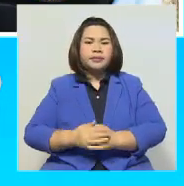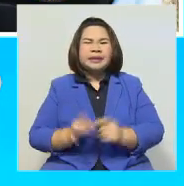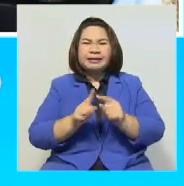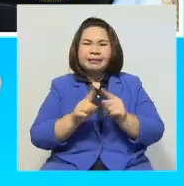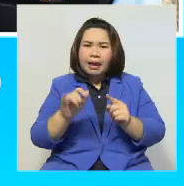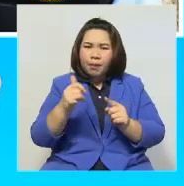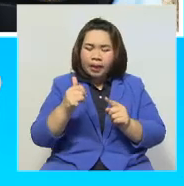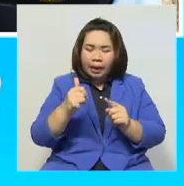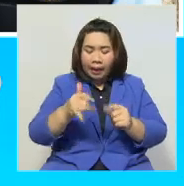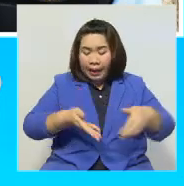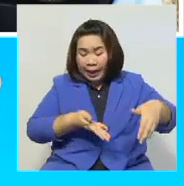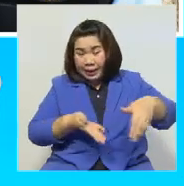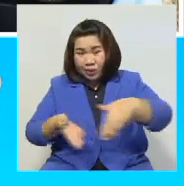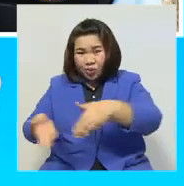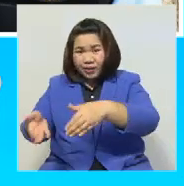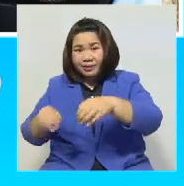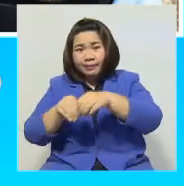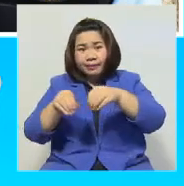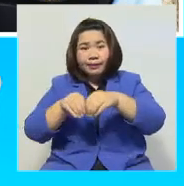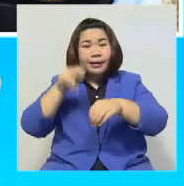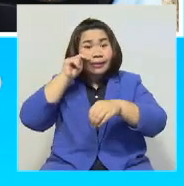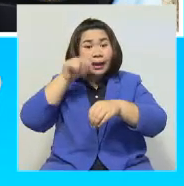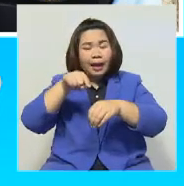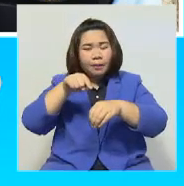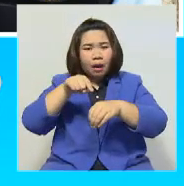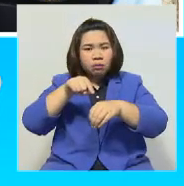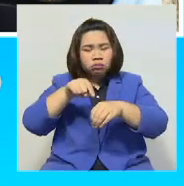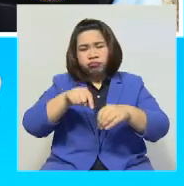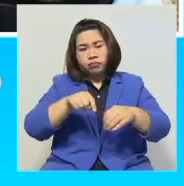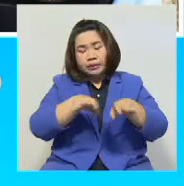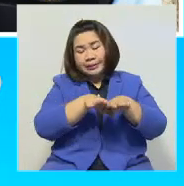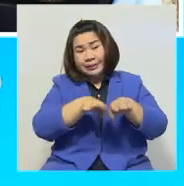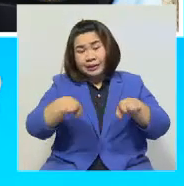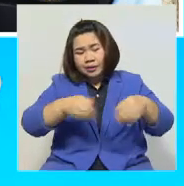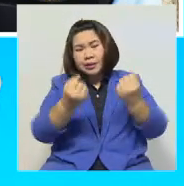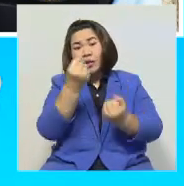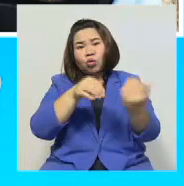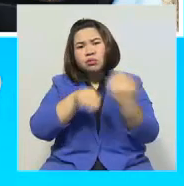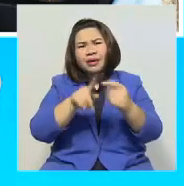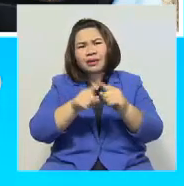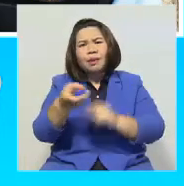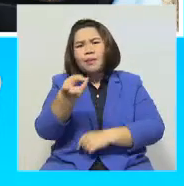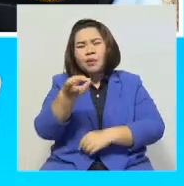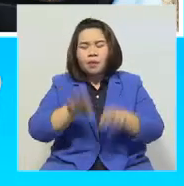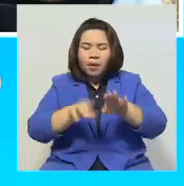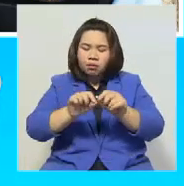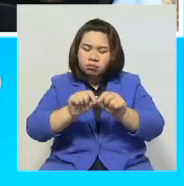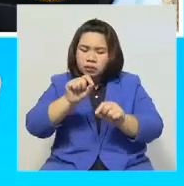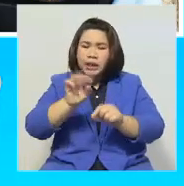บางจุดในถนนในหมู่บ้านดินแม่น้ำเพชรนะครับซึ่งน้ำมันผ่านผิวถนนแต่ว่าไม่ได้มากมายประมาณ 4-5 เซน